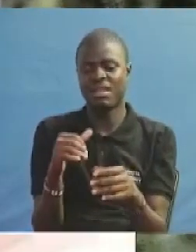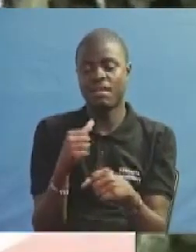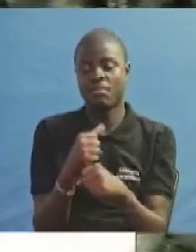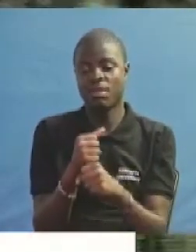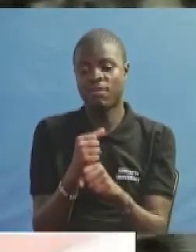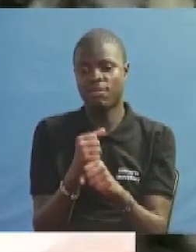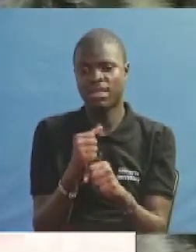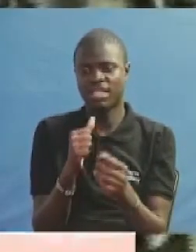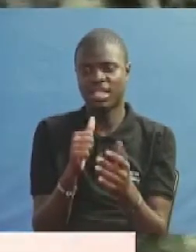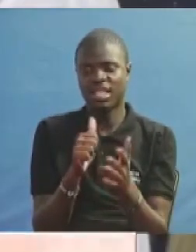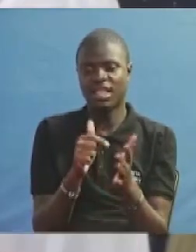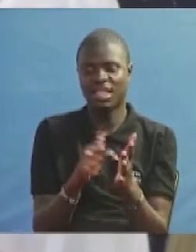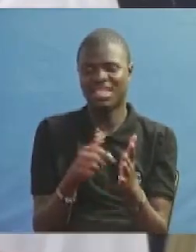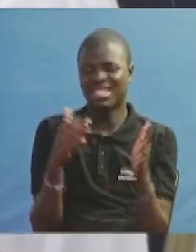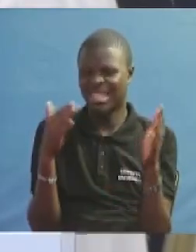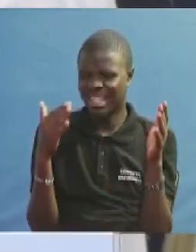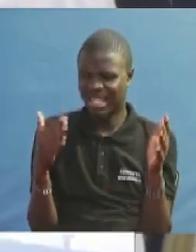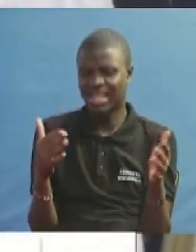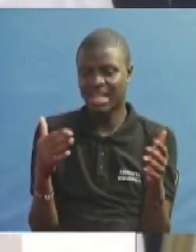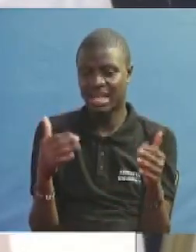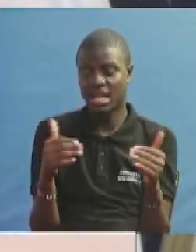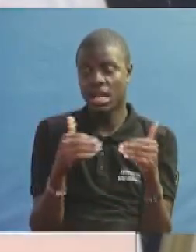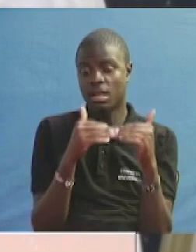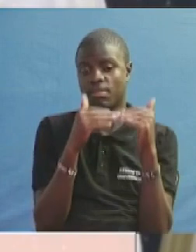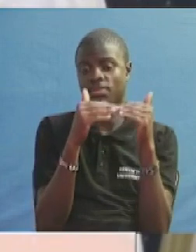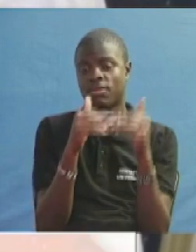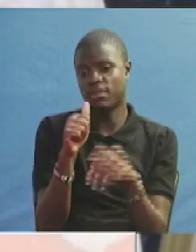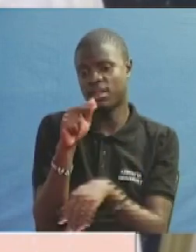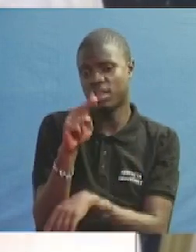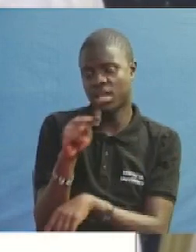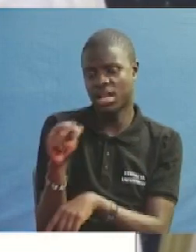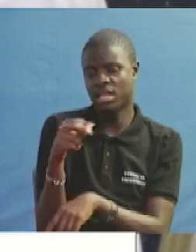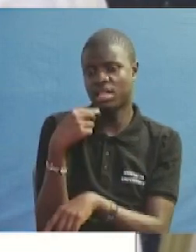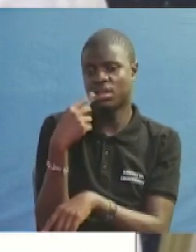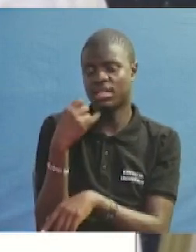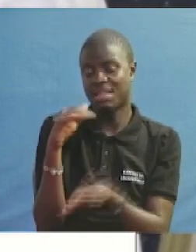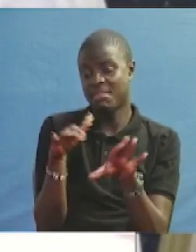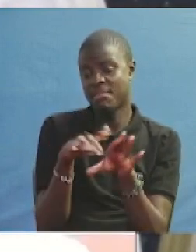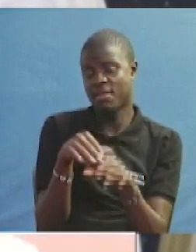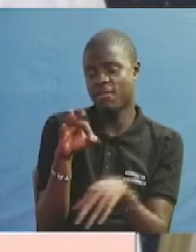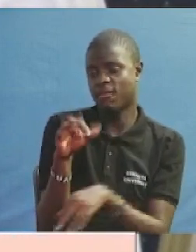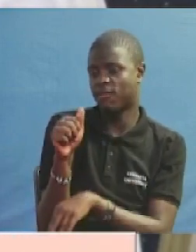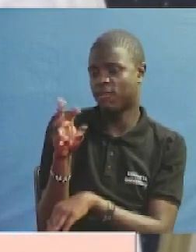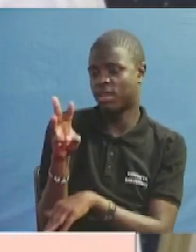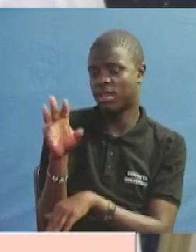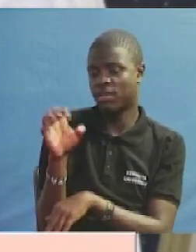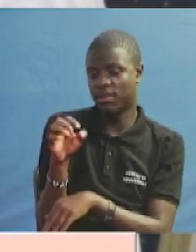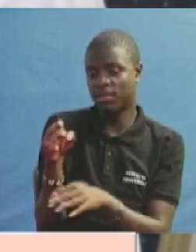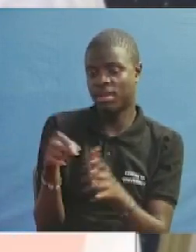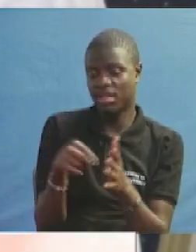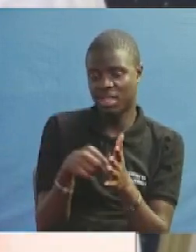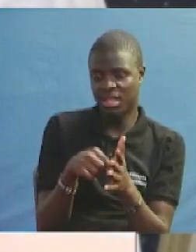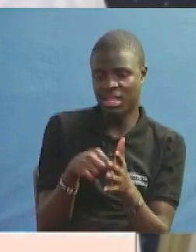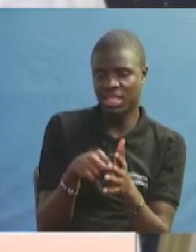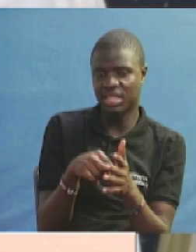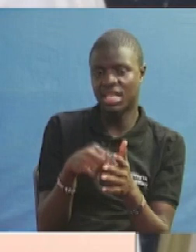has greatly improved. Anne Kamau, ambaye ni mwanachama wa FAWEC, alisema kuwa shirika la